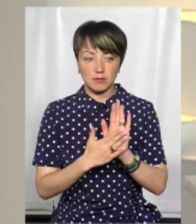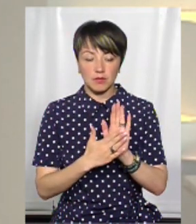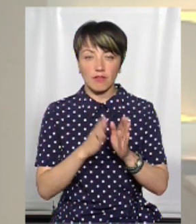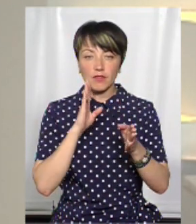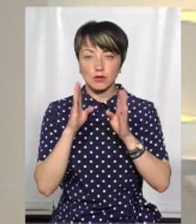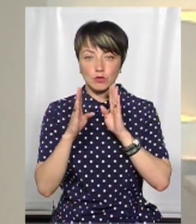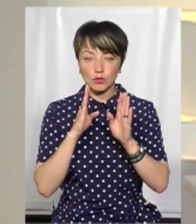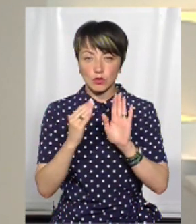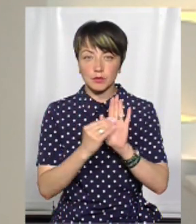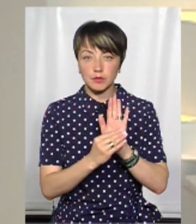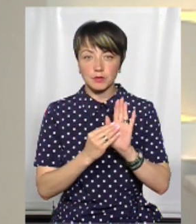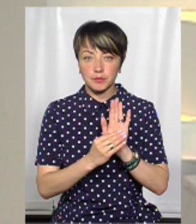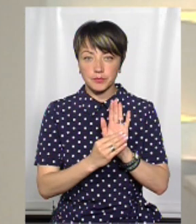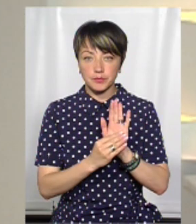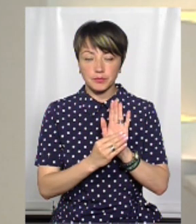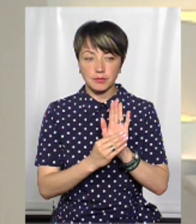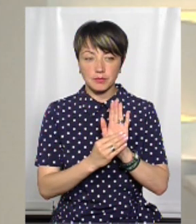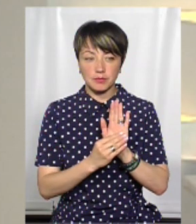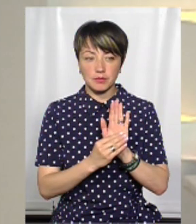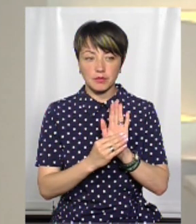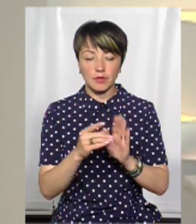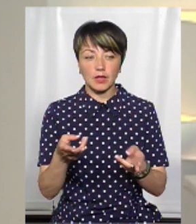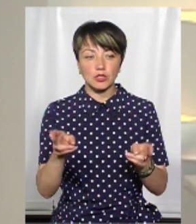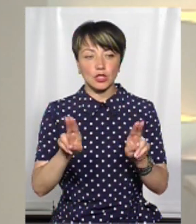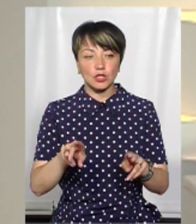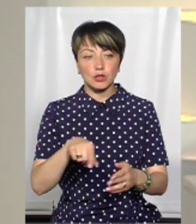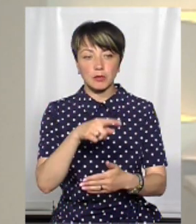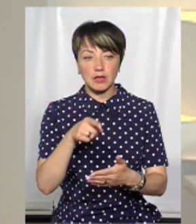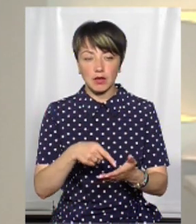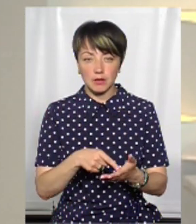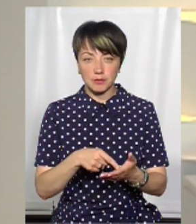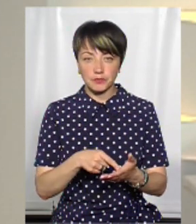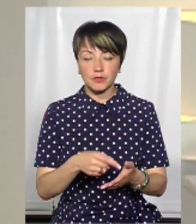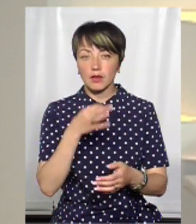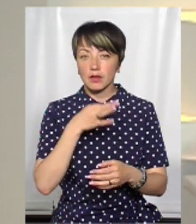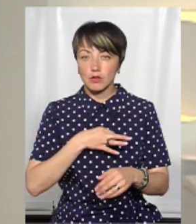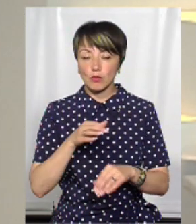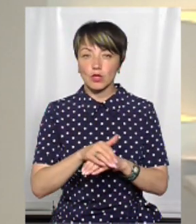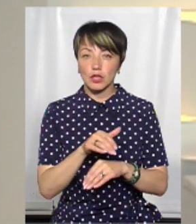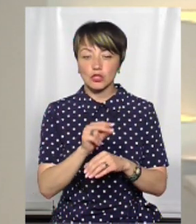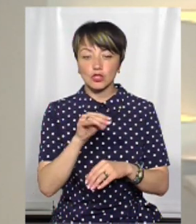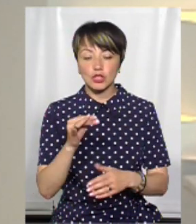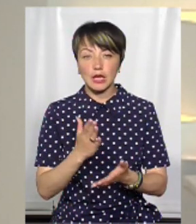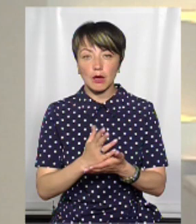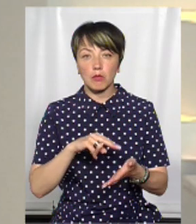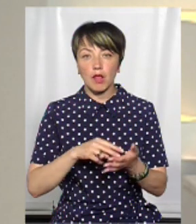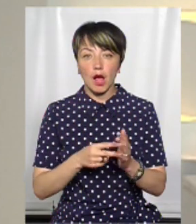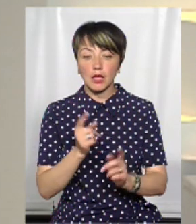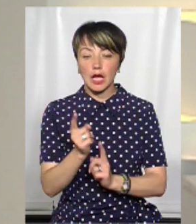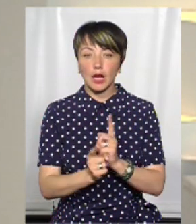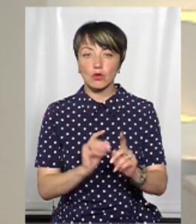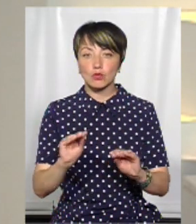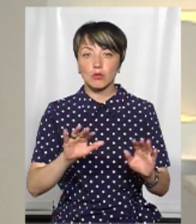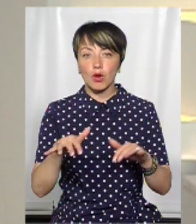Хмельницького у Фейсбуці Ольга Ердаган залишила наступне питання. Скажіть, будь ласка, чи є у планах